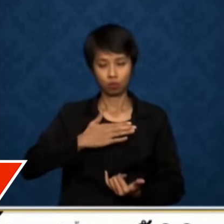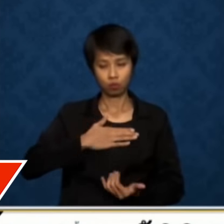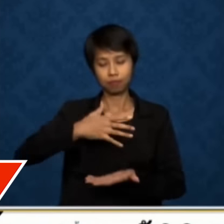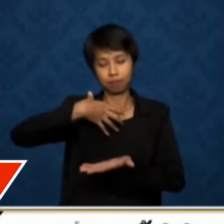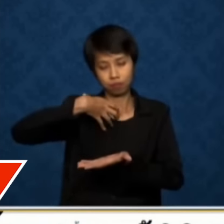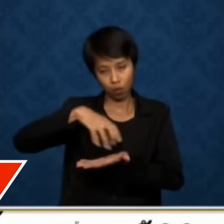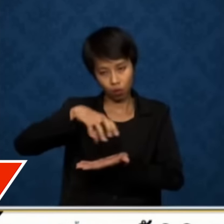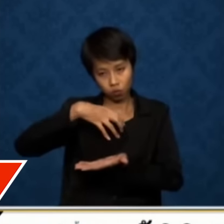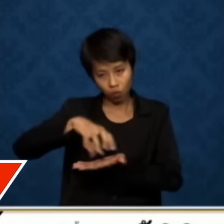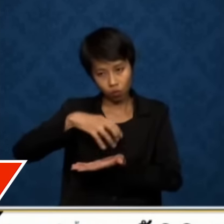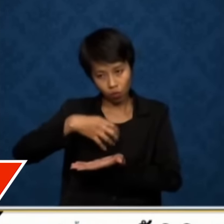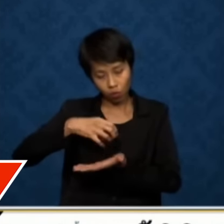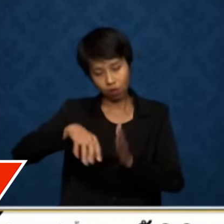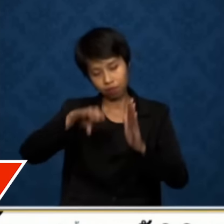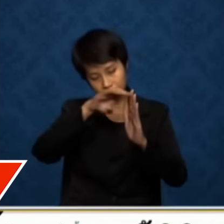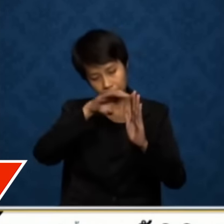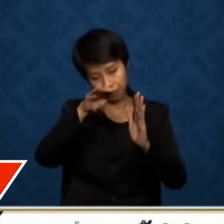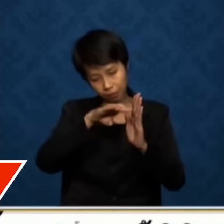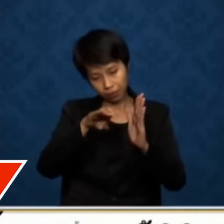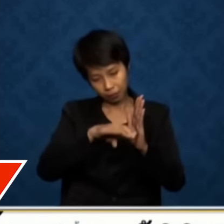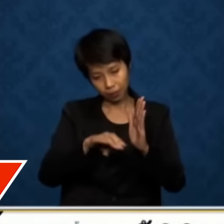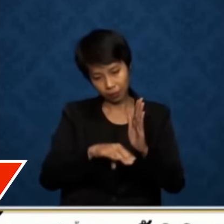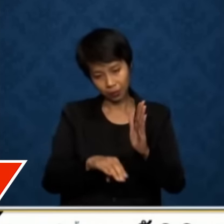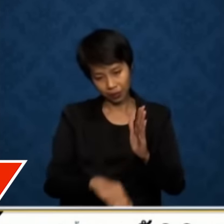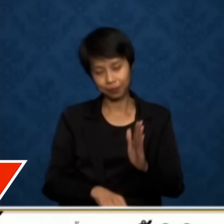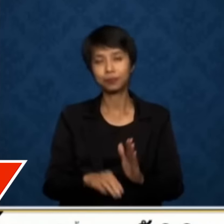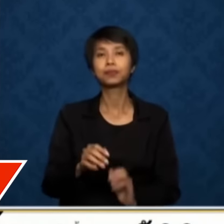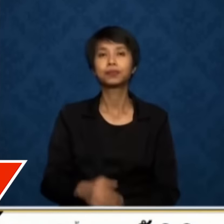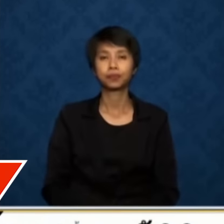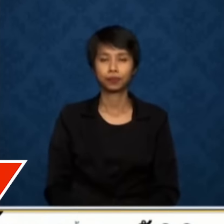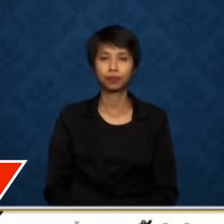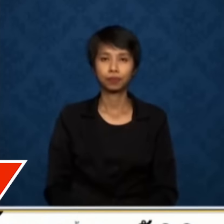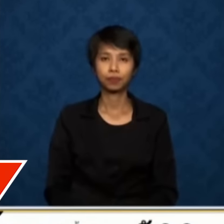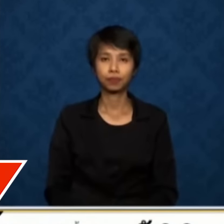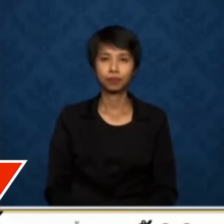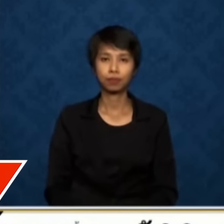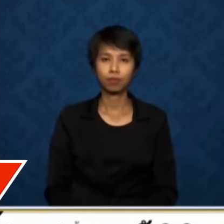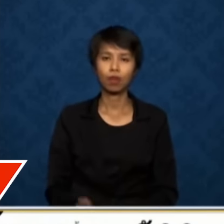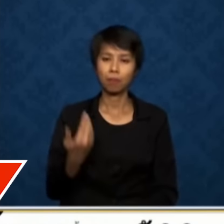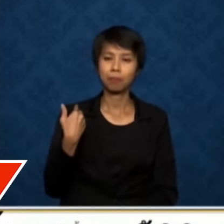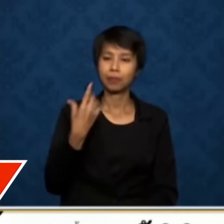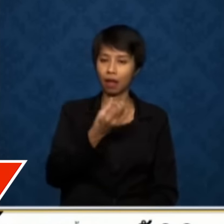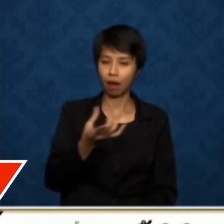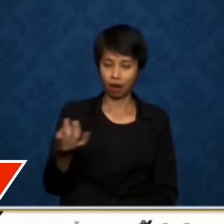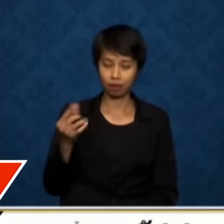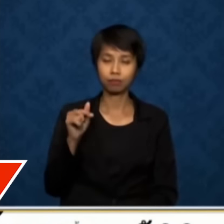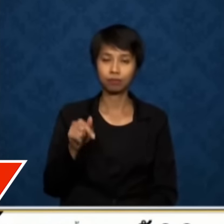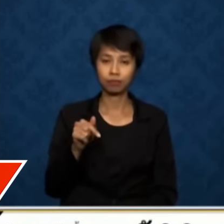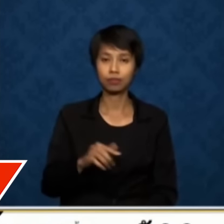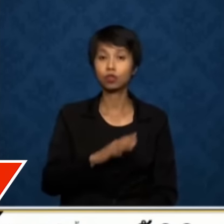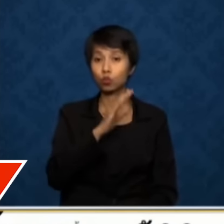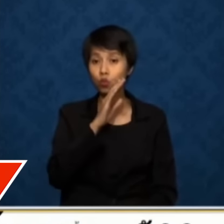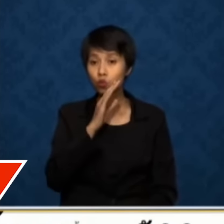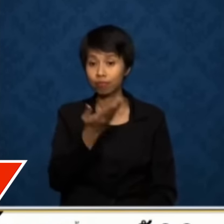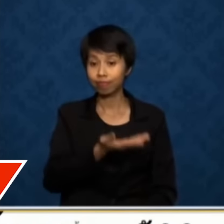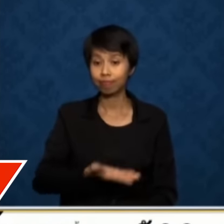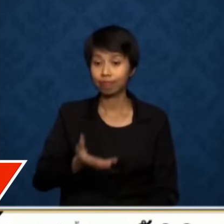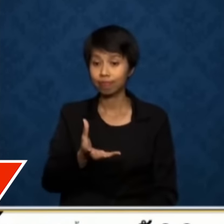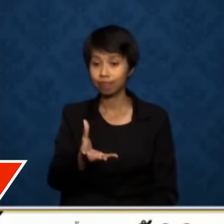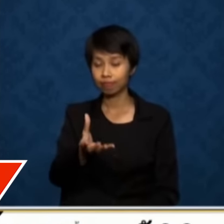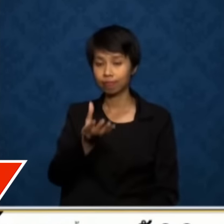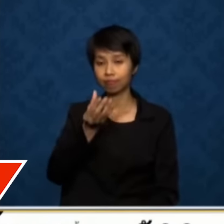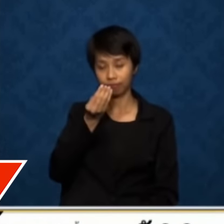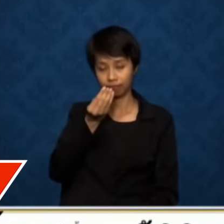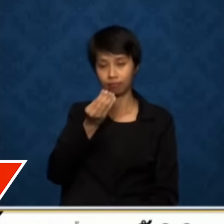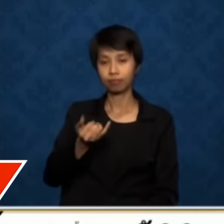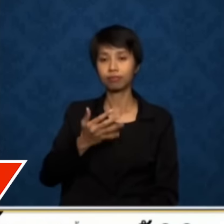งโซ่นั้นทีละข้อเลยนะครับว่ามีอะไรบ้างและถ้าท่านฟังท่านประธานครับท่